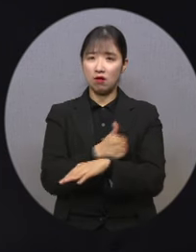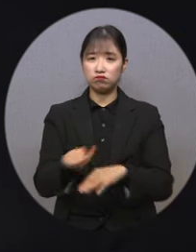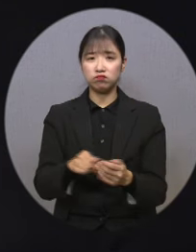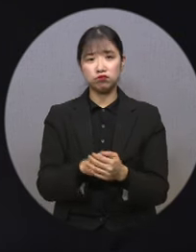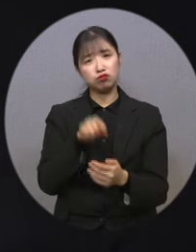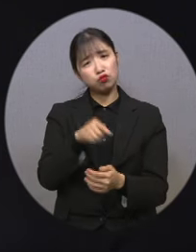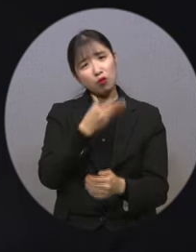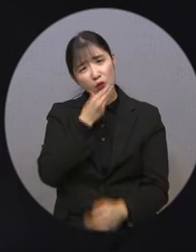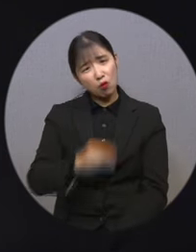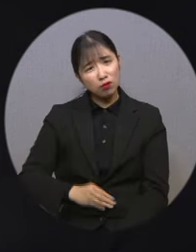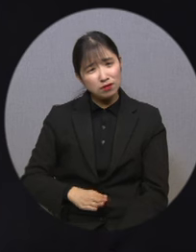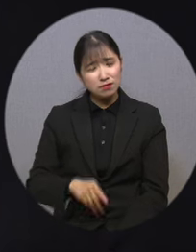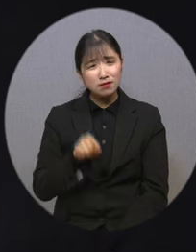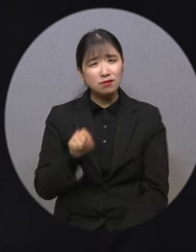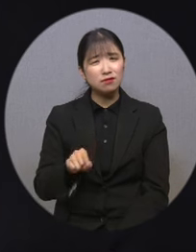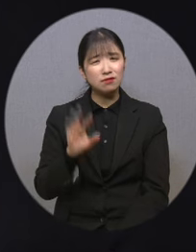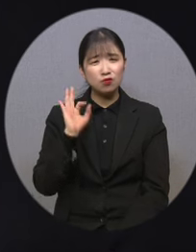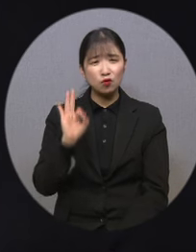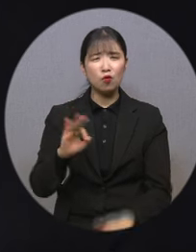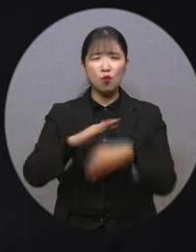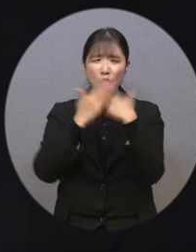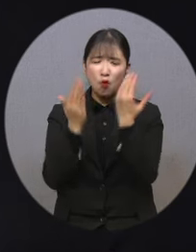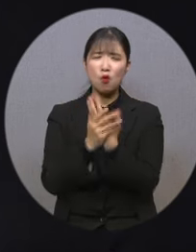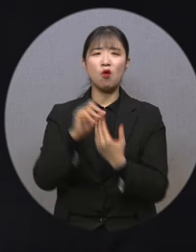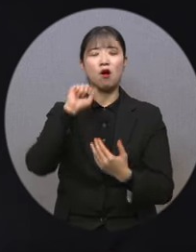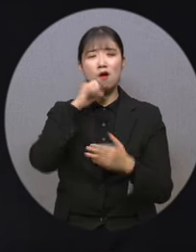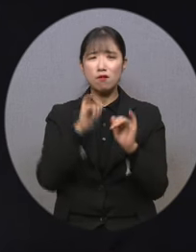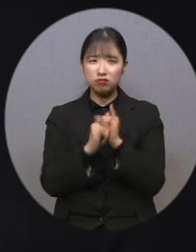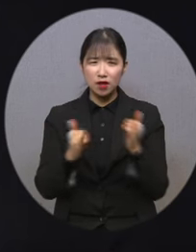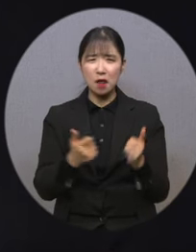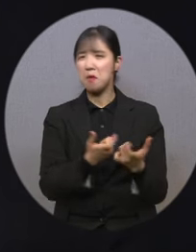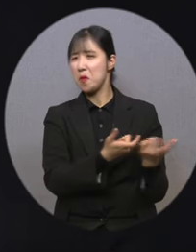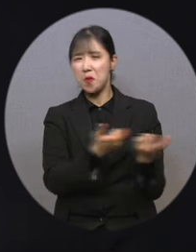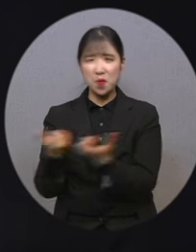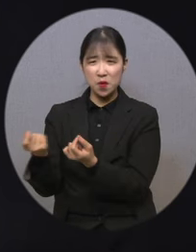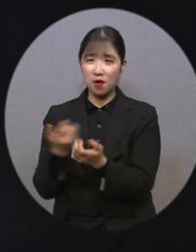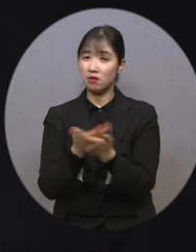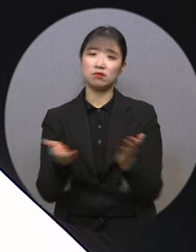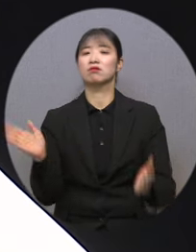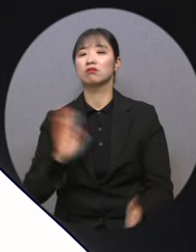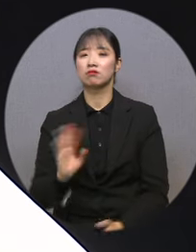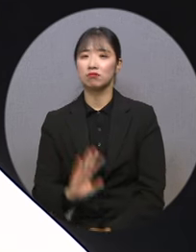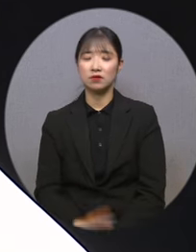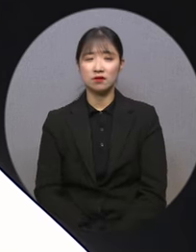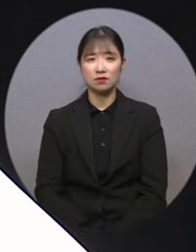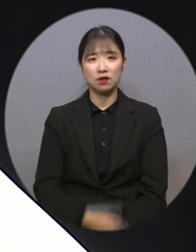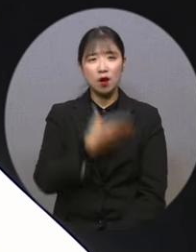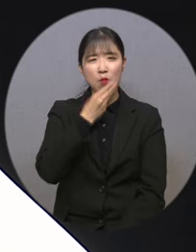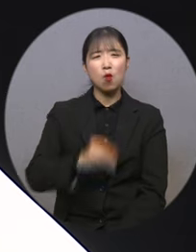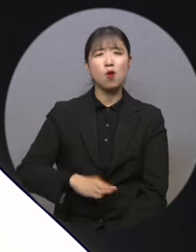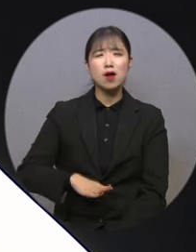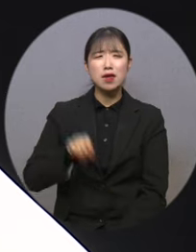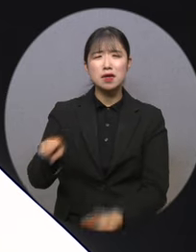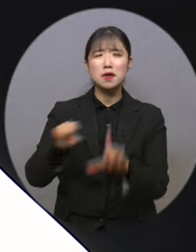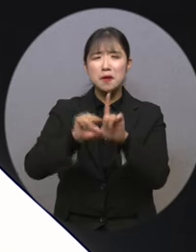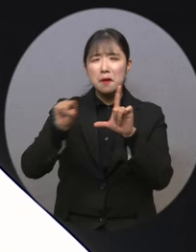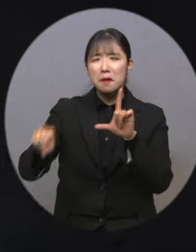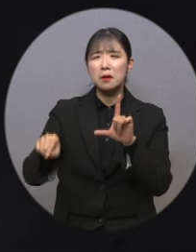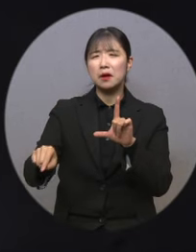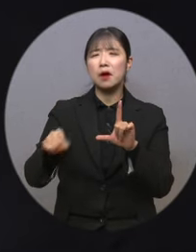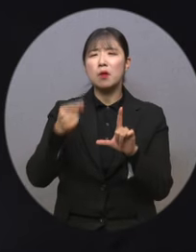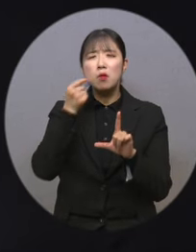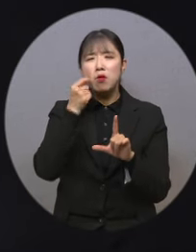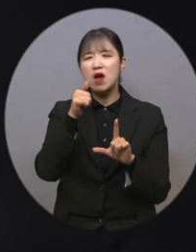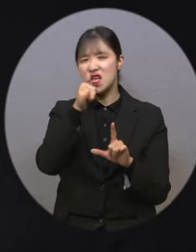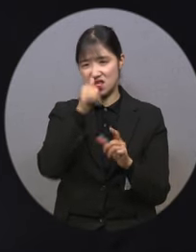이런 복지 그 돈도 모든 그 어려운 사람한테 공정하게 가지 않습니다. 복지 사각지대가 없습니다. 이렇게